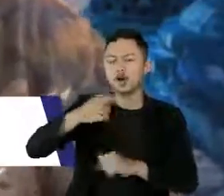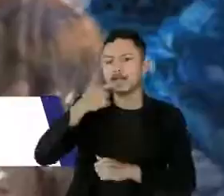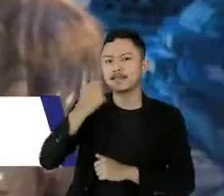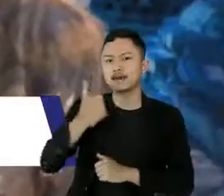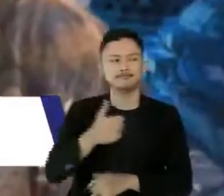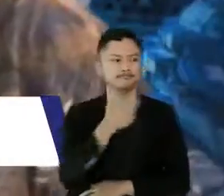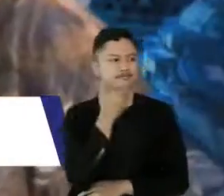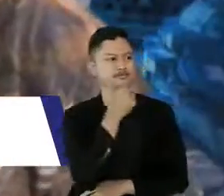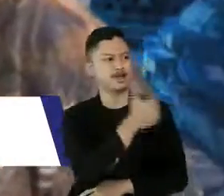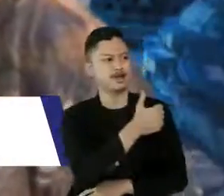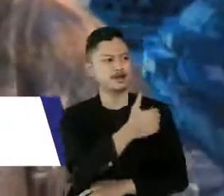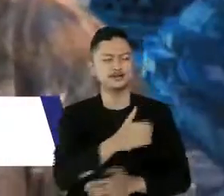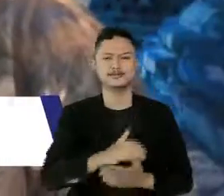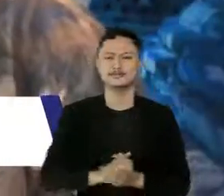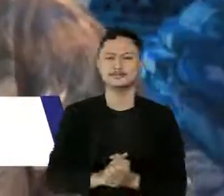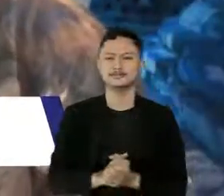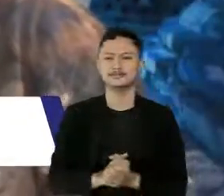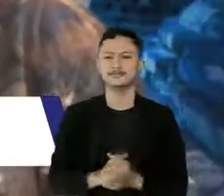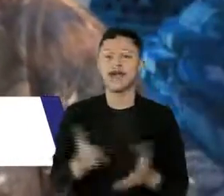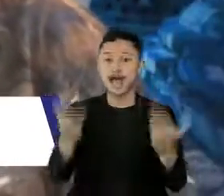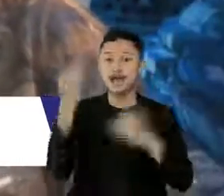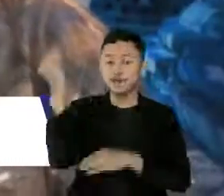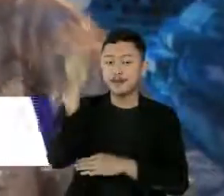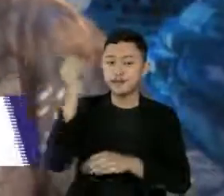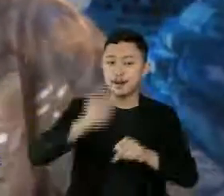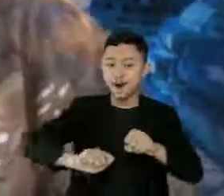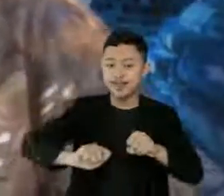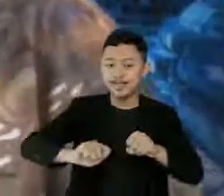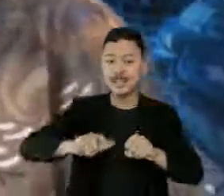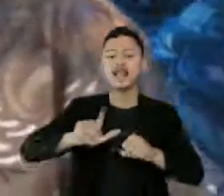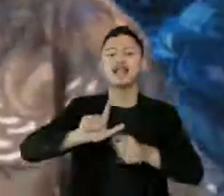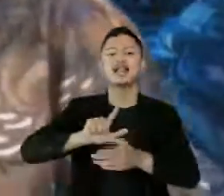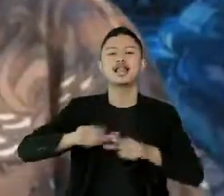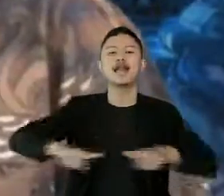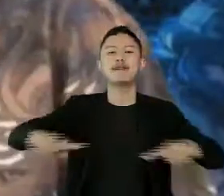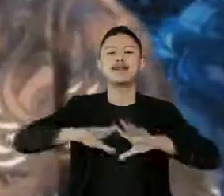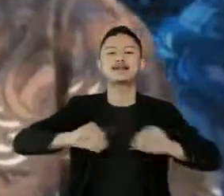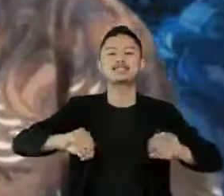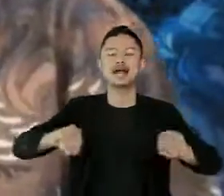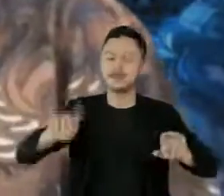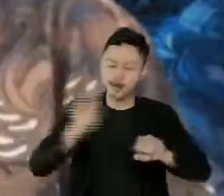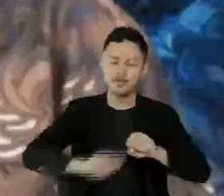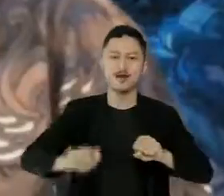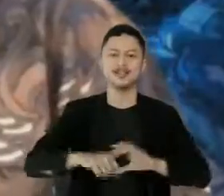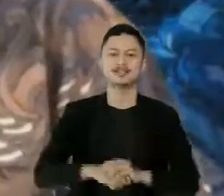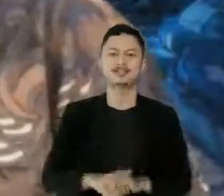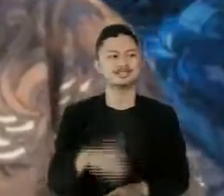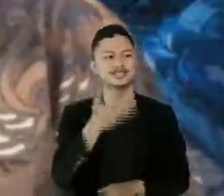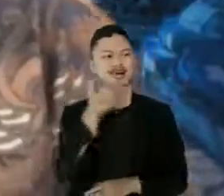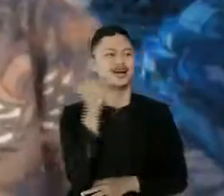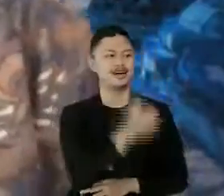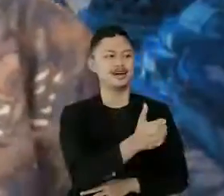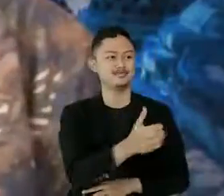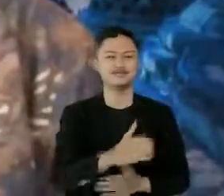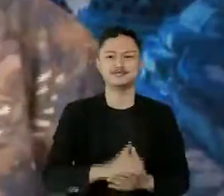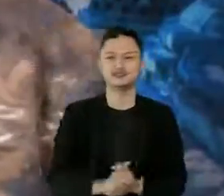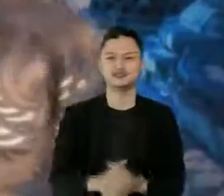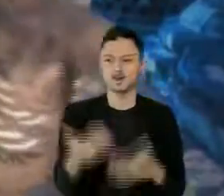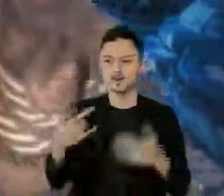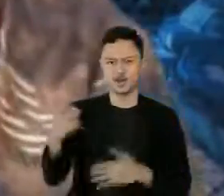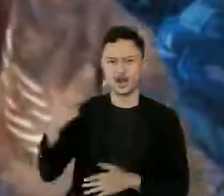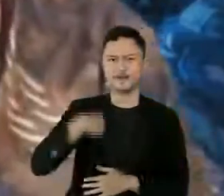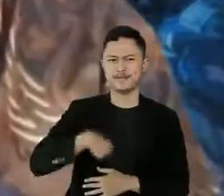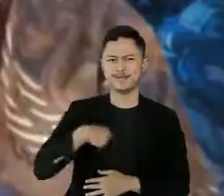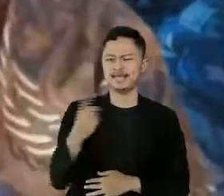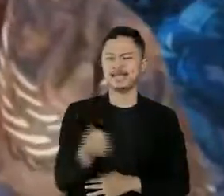Mari bangkitkan pariwisata dan ciptakan lapangan kerja. Wah, ini ya Mas